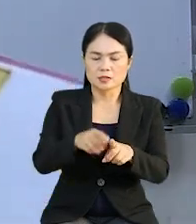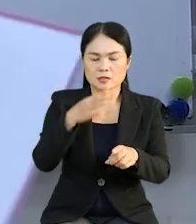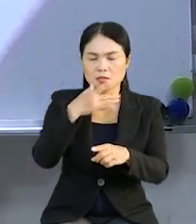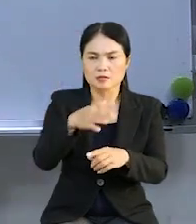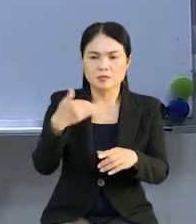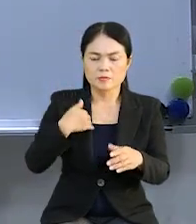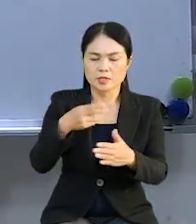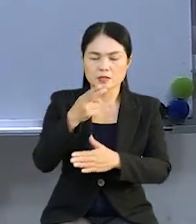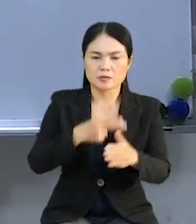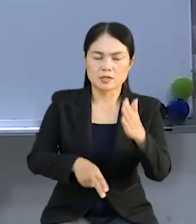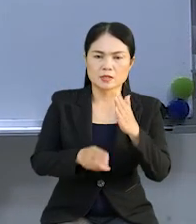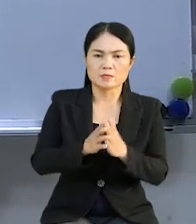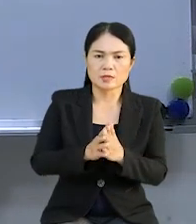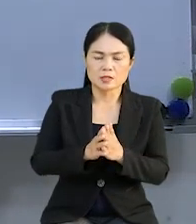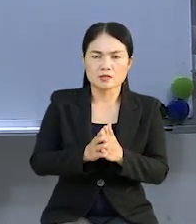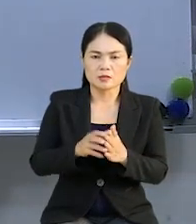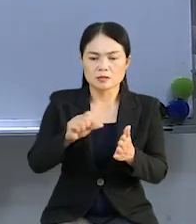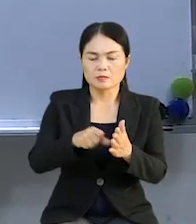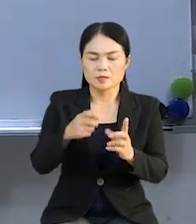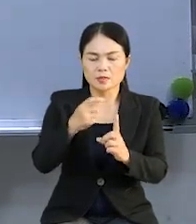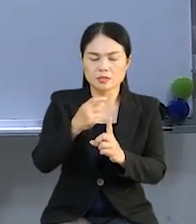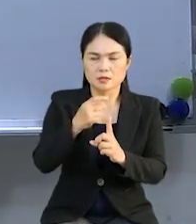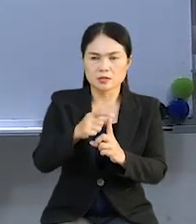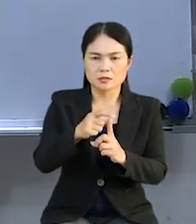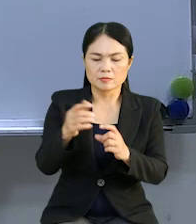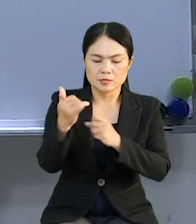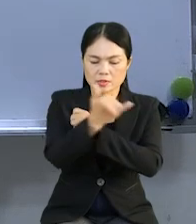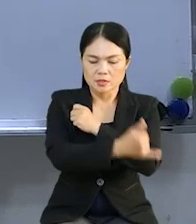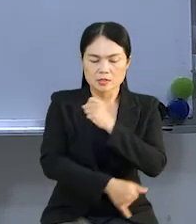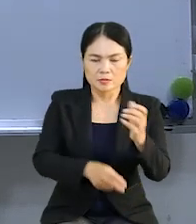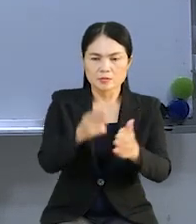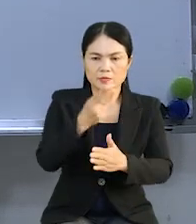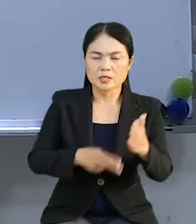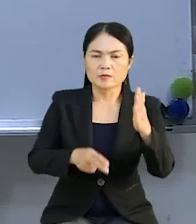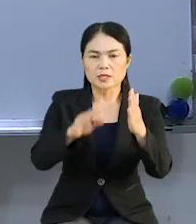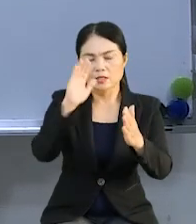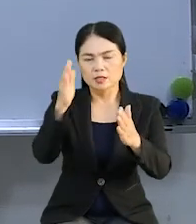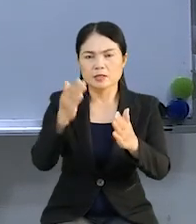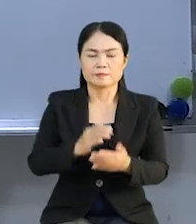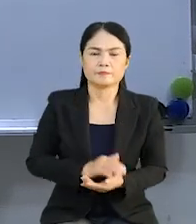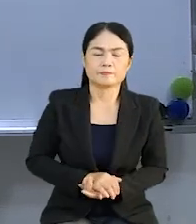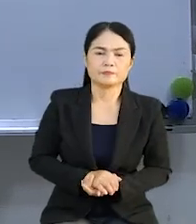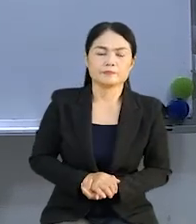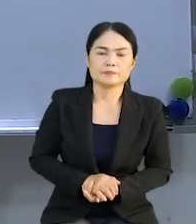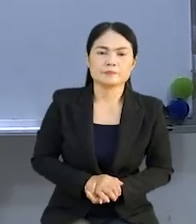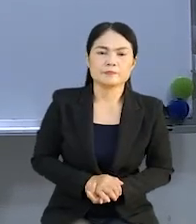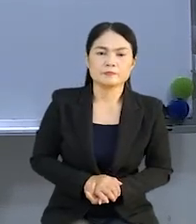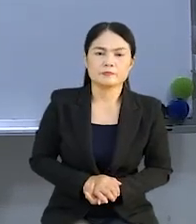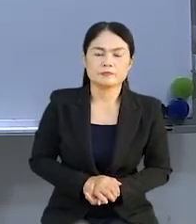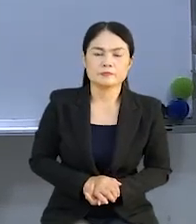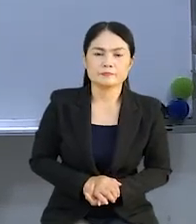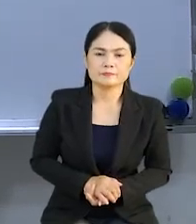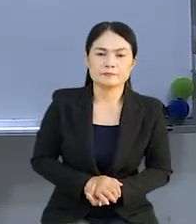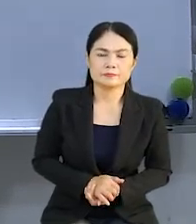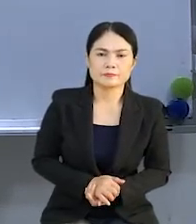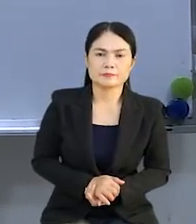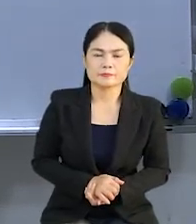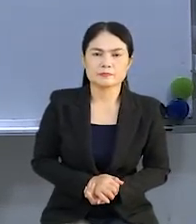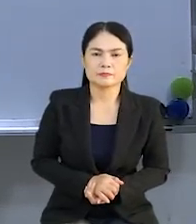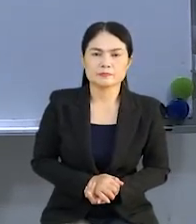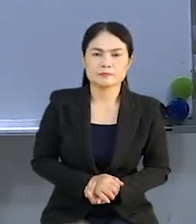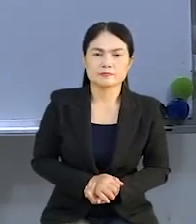มีนเอาไว้คลาหายในโดยนังเปี้ยโปรเตสมีนเอาไว้คลาบาทก่อนเมื่อ